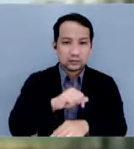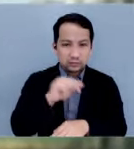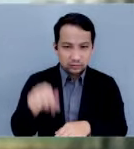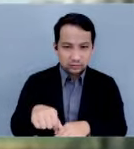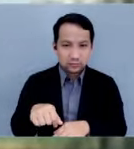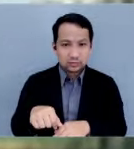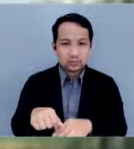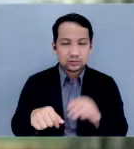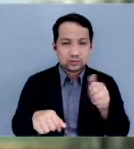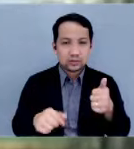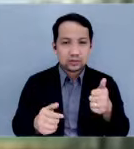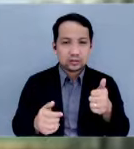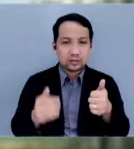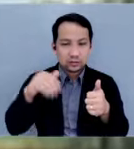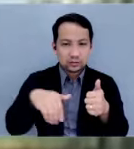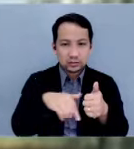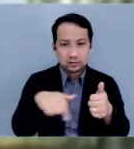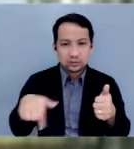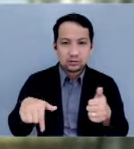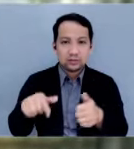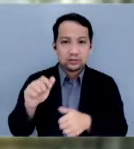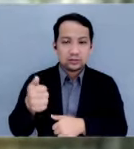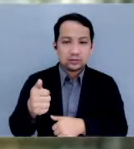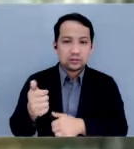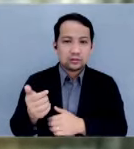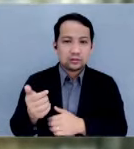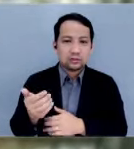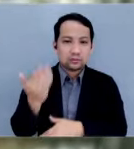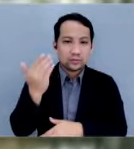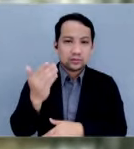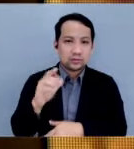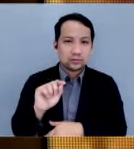alas 10 ng gabi hanggang alas 10 ng umaga sa Huwebes.